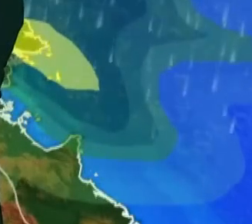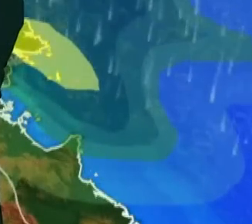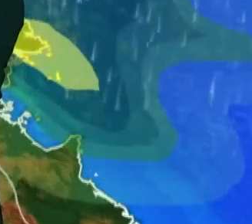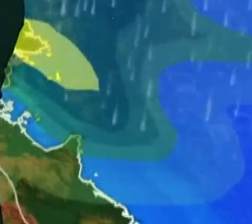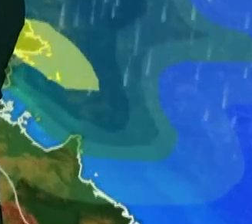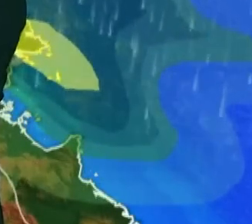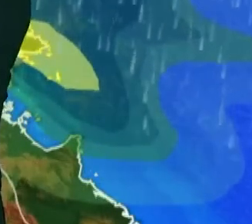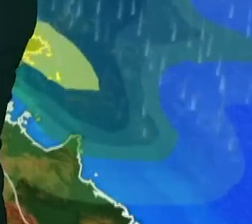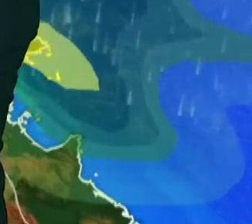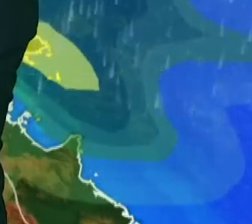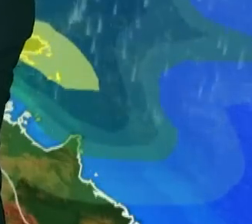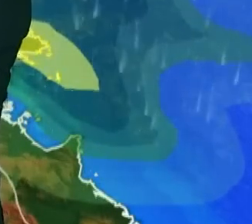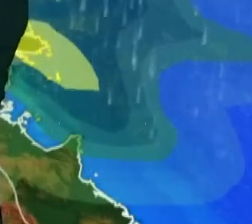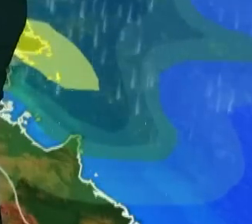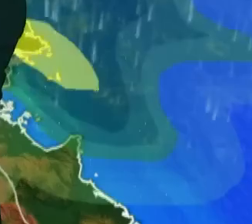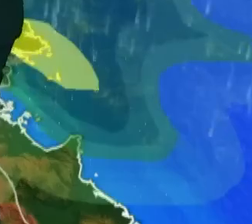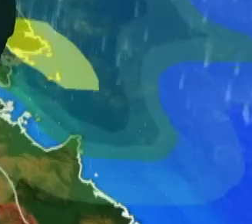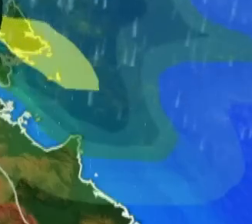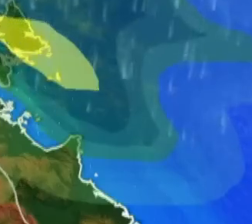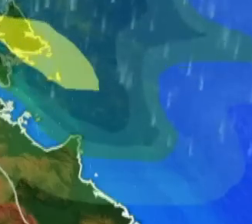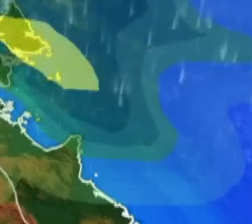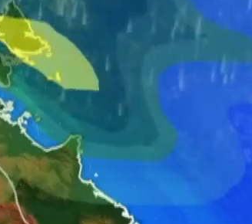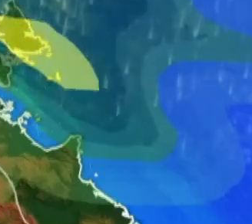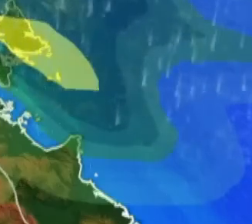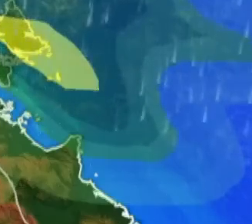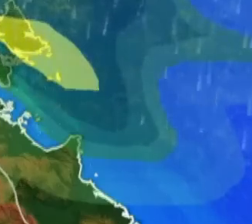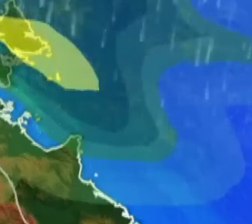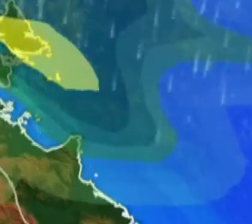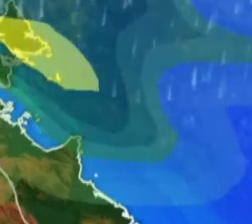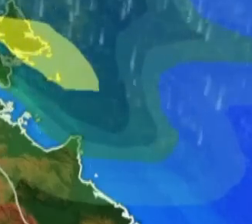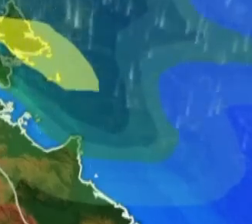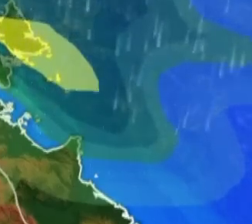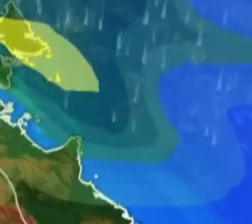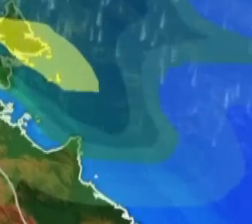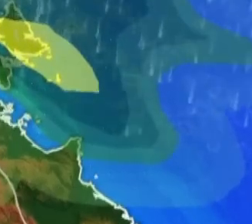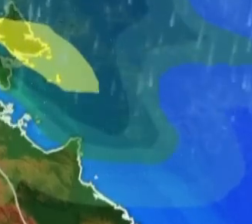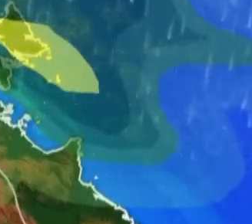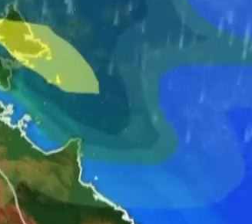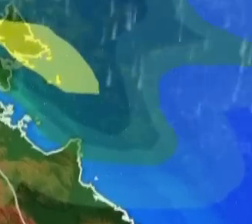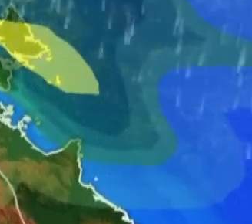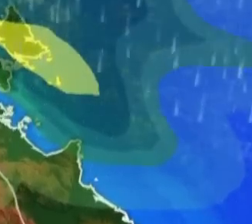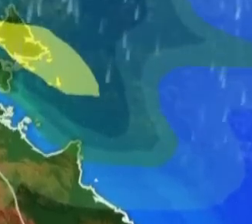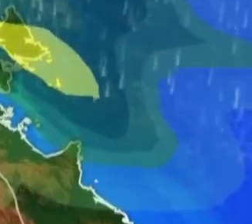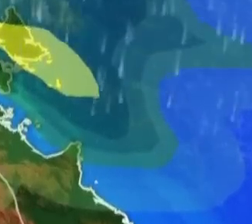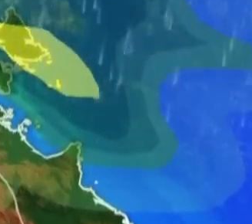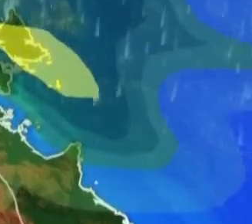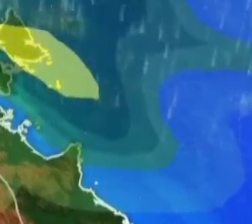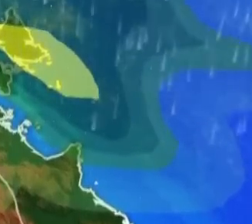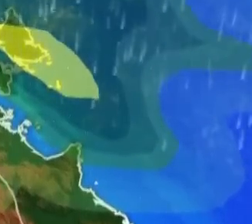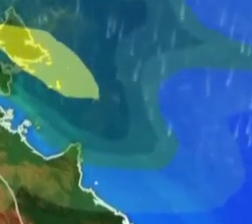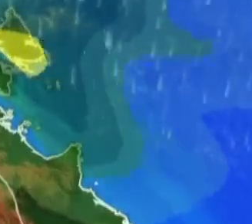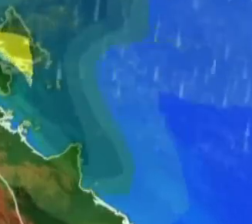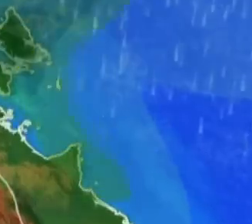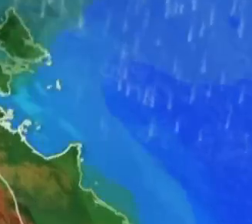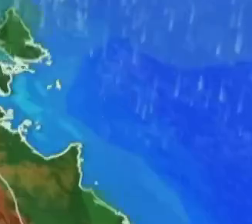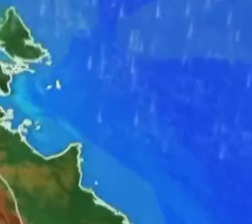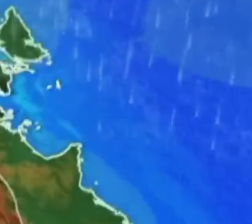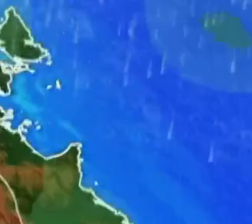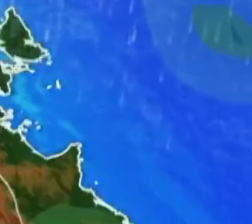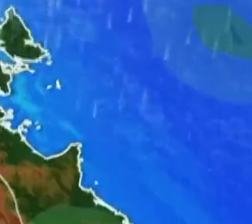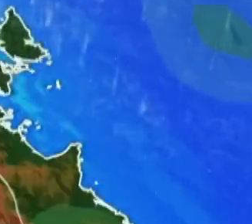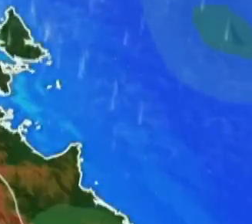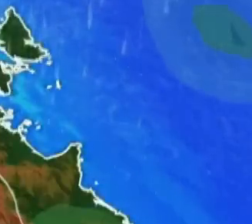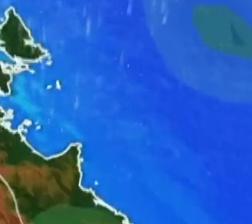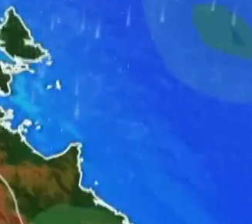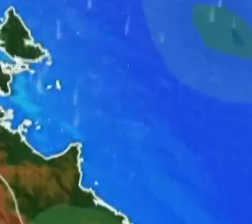Eastern Samar, silangang bahagi ng Leyte at Southern Leyte, Bohol at ilang parte ng Cebu at Negros Oriental. Magpapatuloy ang